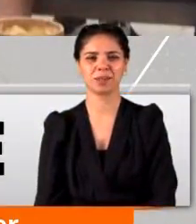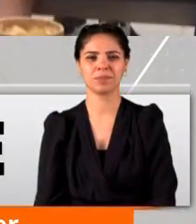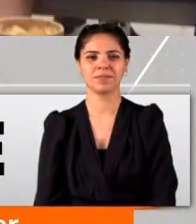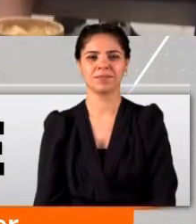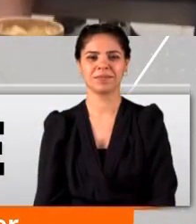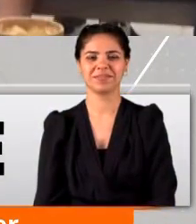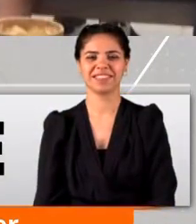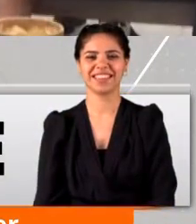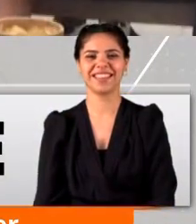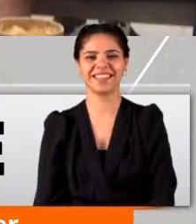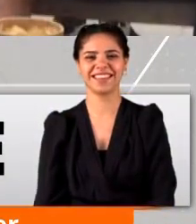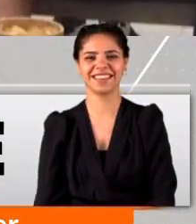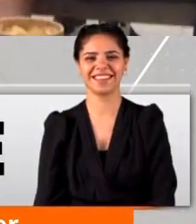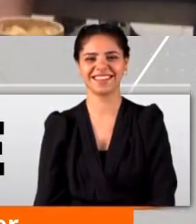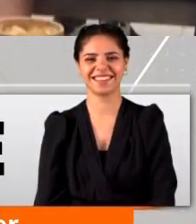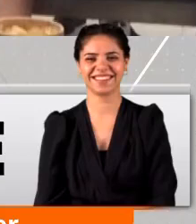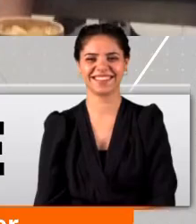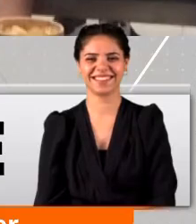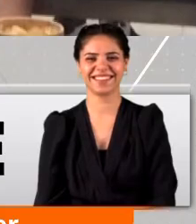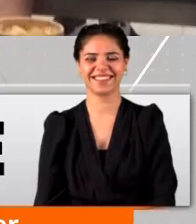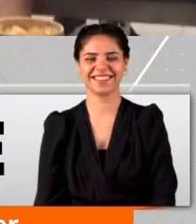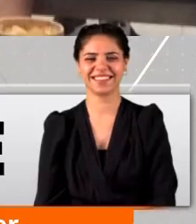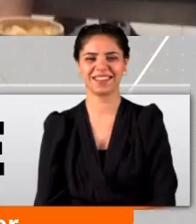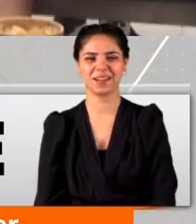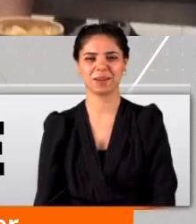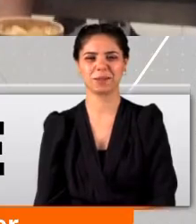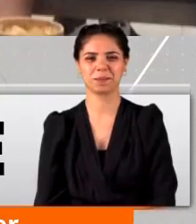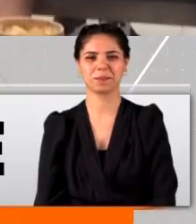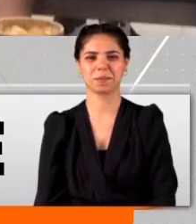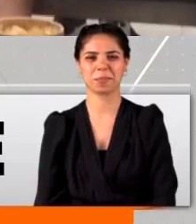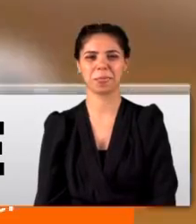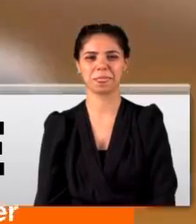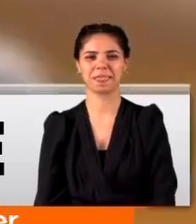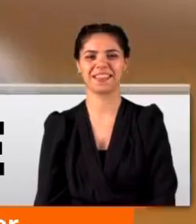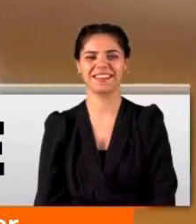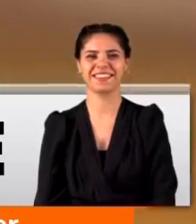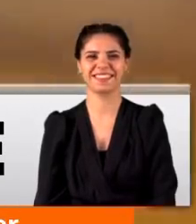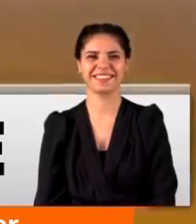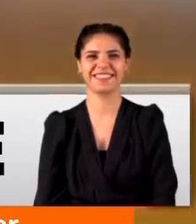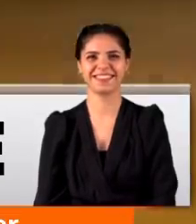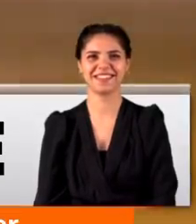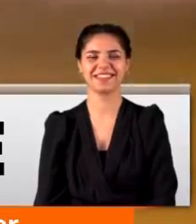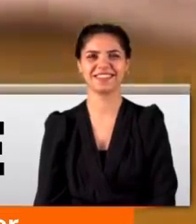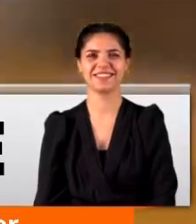geri gideyim mi, tişörtümü değiştireyim diye. Sonra dedim artık hani kamerayı da görünce dedim artık işten geçtik dedim.